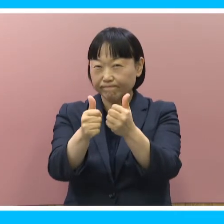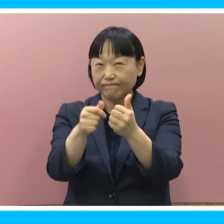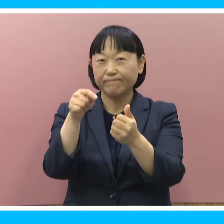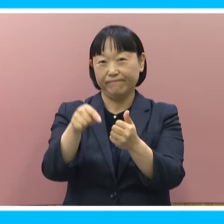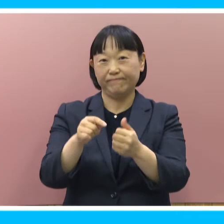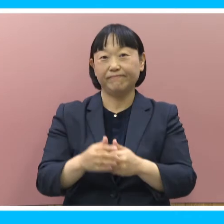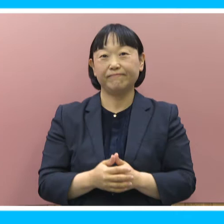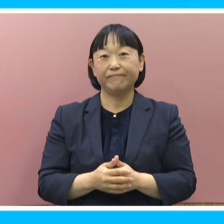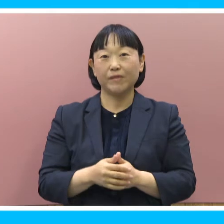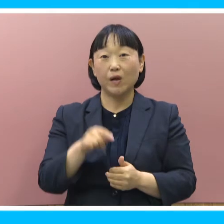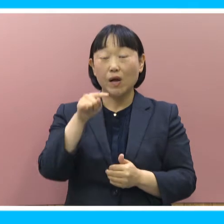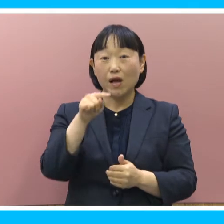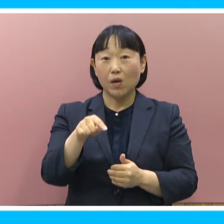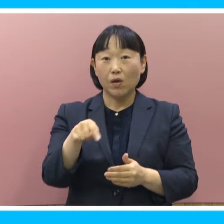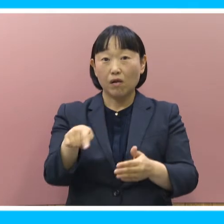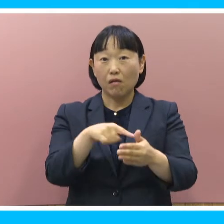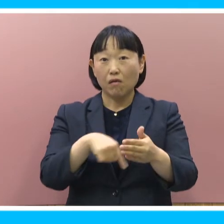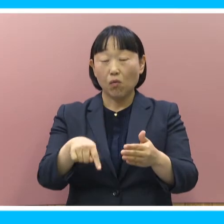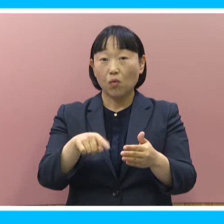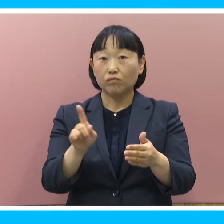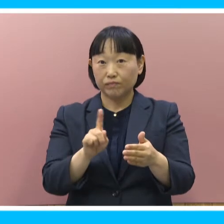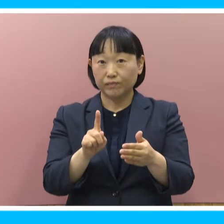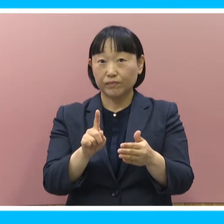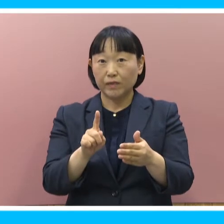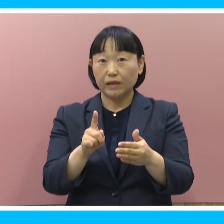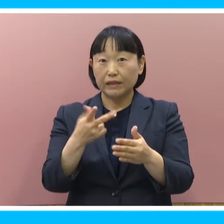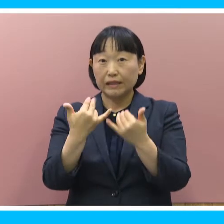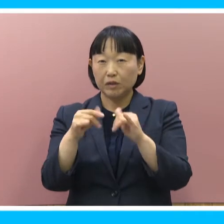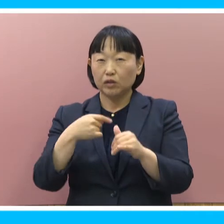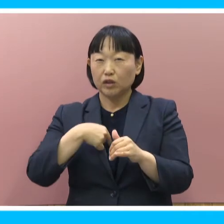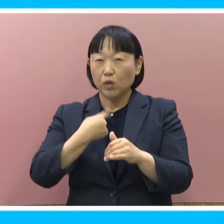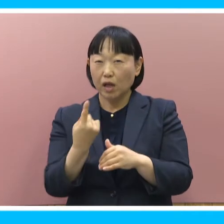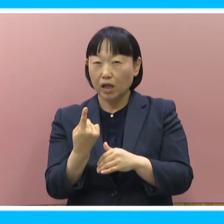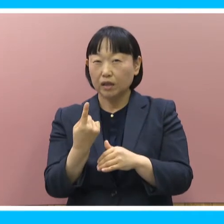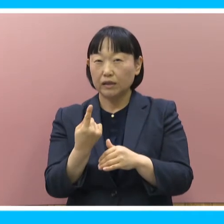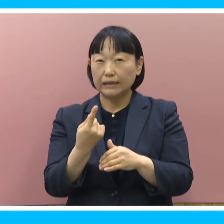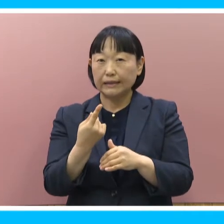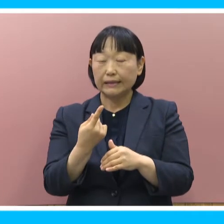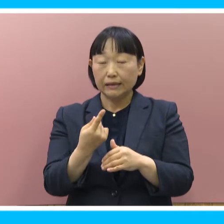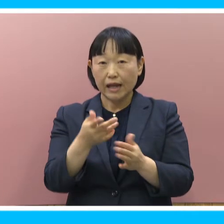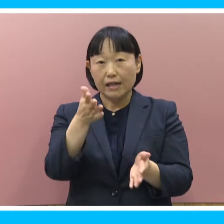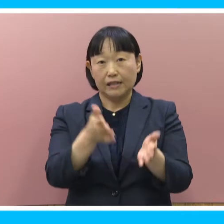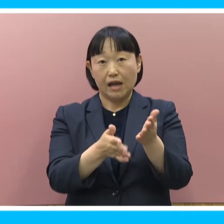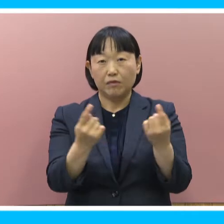います。このイベントの大きな特徴は、市民が主体的に自治体